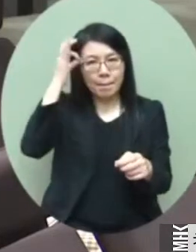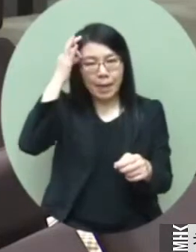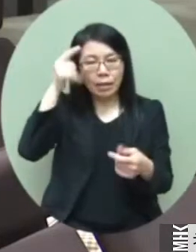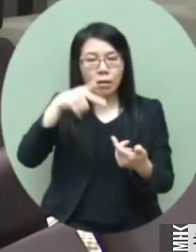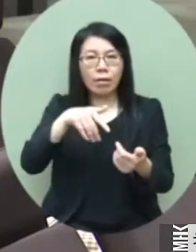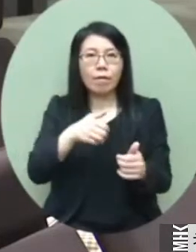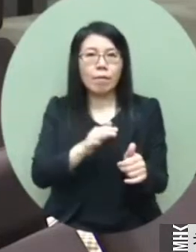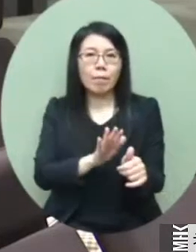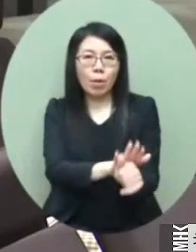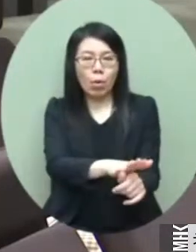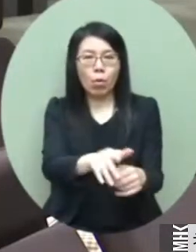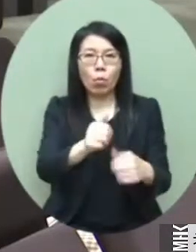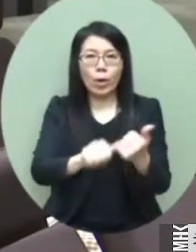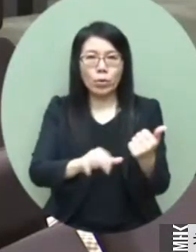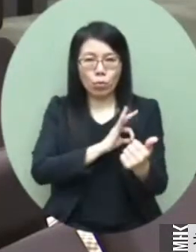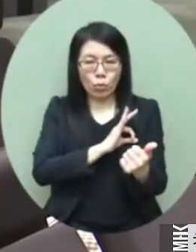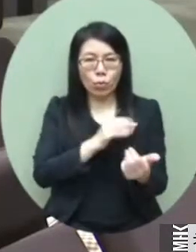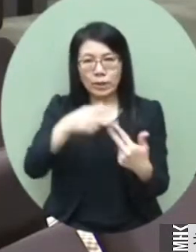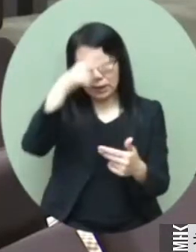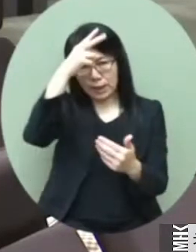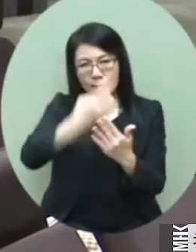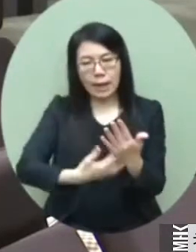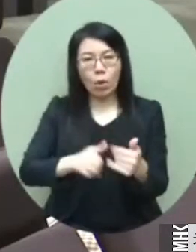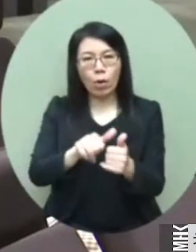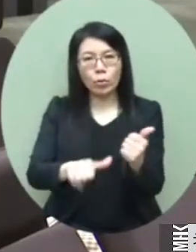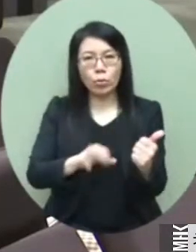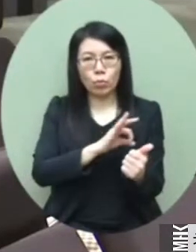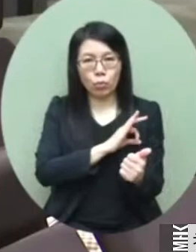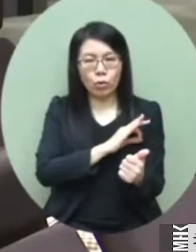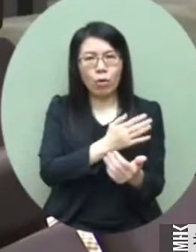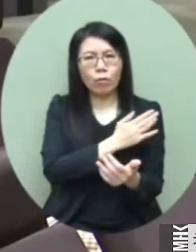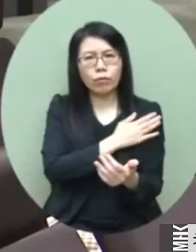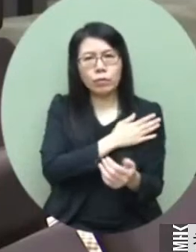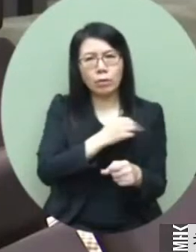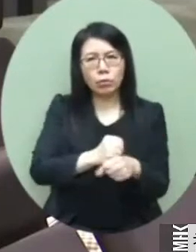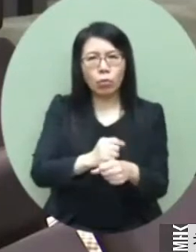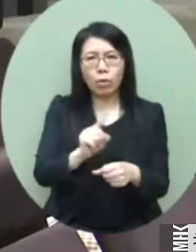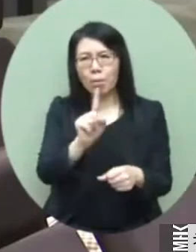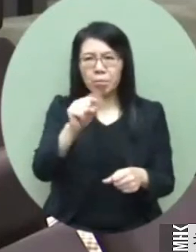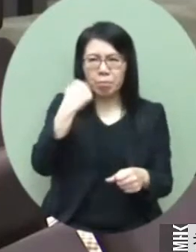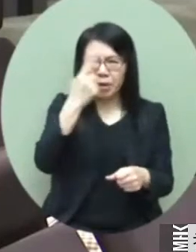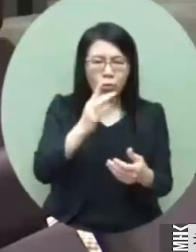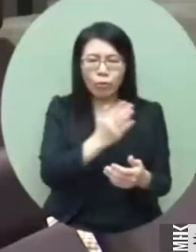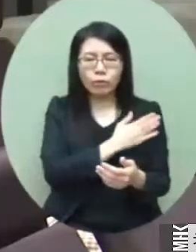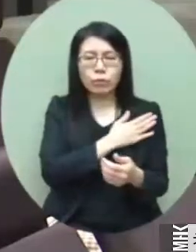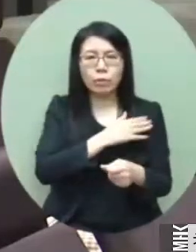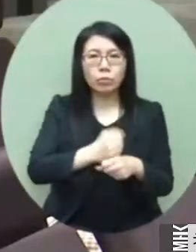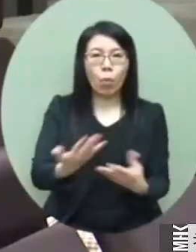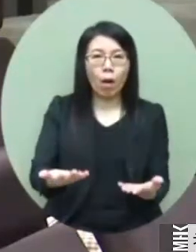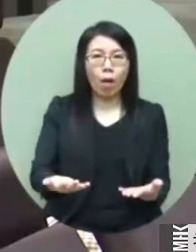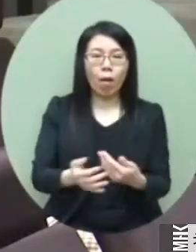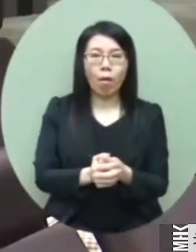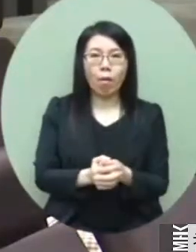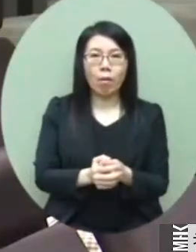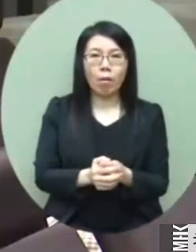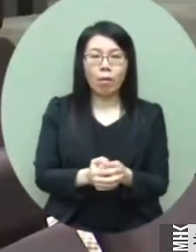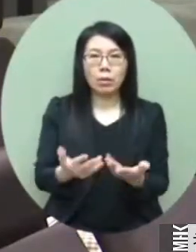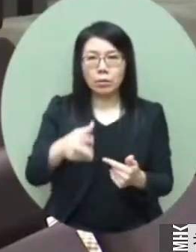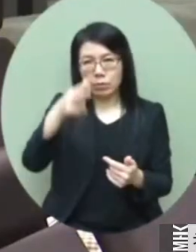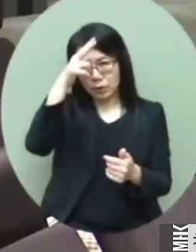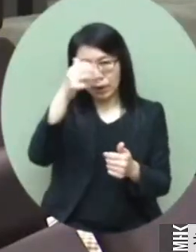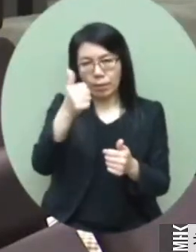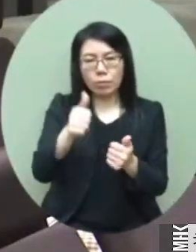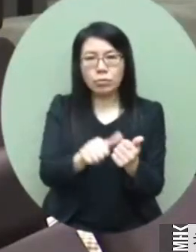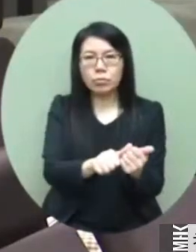發展委員會，甚至乎政策委員會，其實而家由邊個去主持呢？係咪林太你呢？咁政務司司